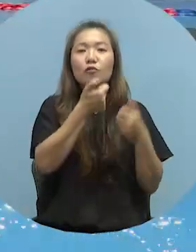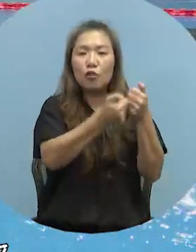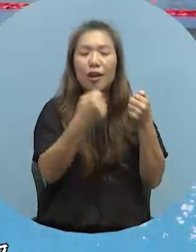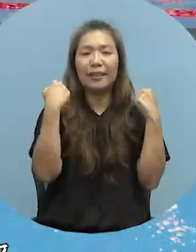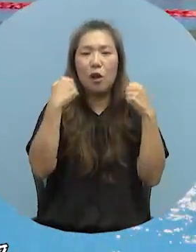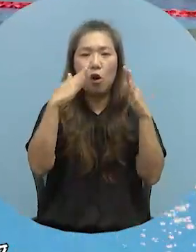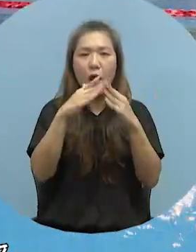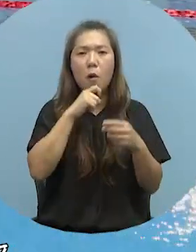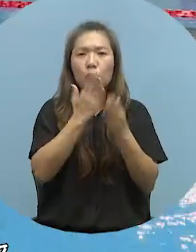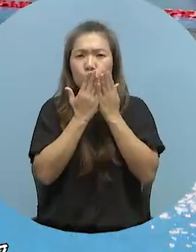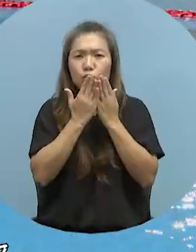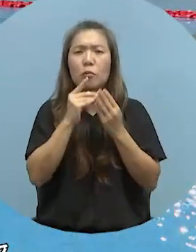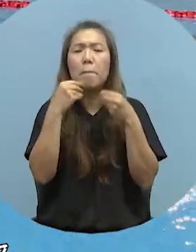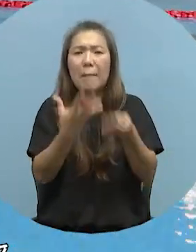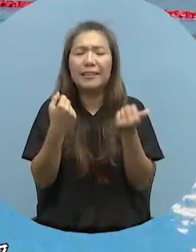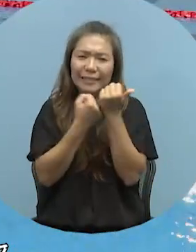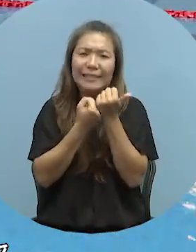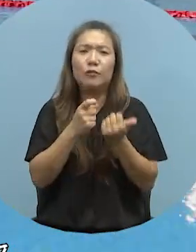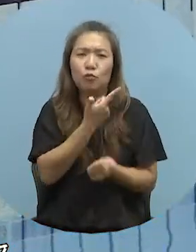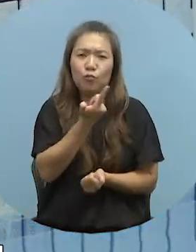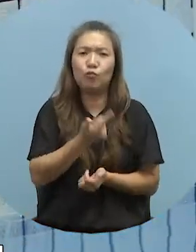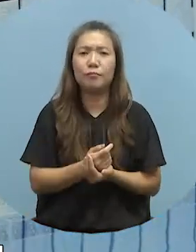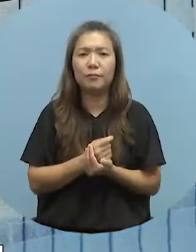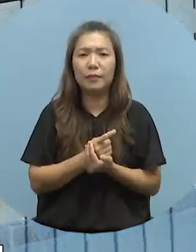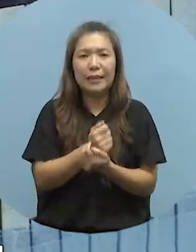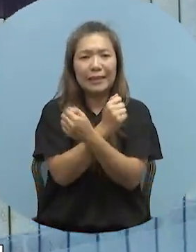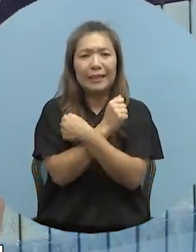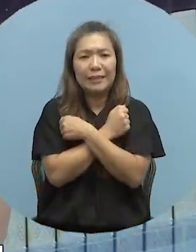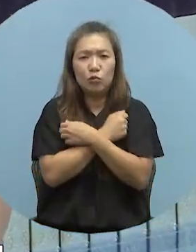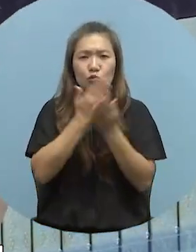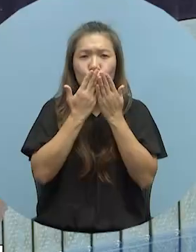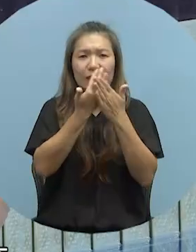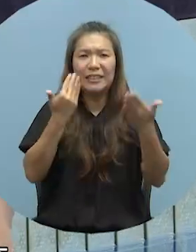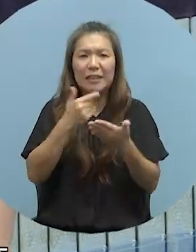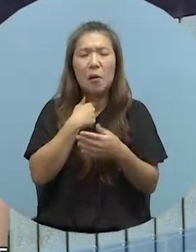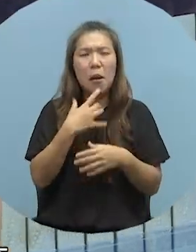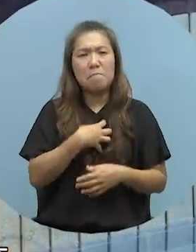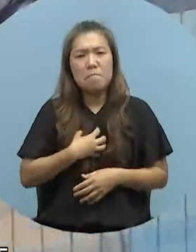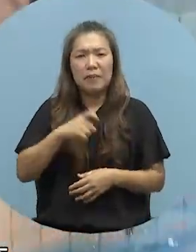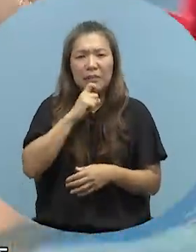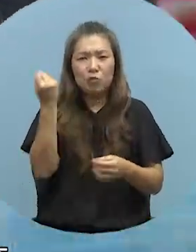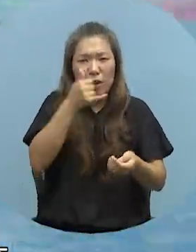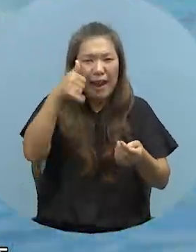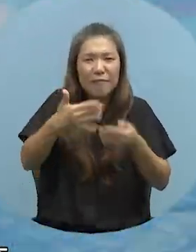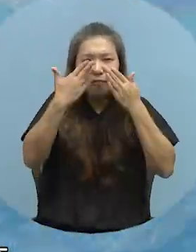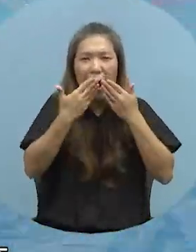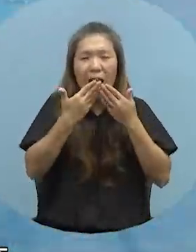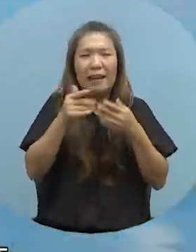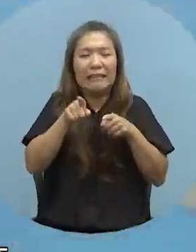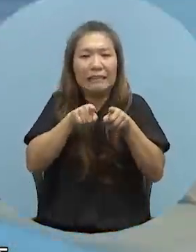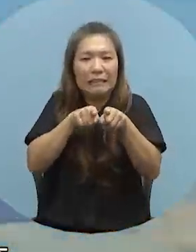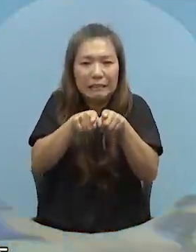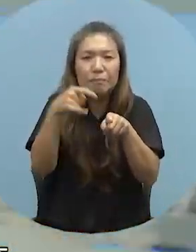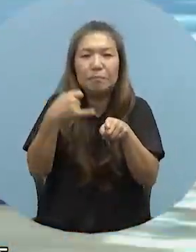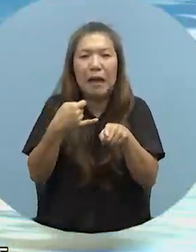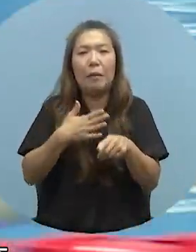育學院喺升學路上提供多方面支援。 一學前最大的困難就都係驚，可能遲啲翻學之後就會跟唔